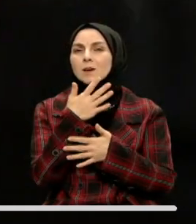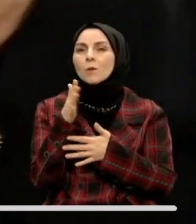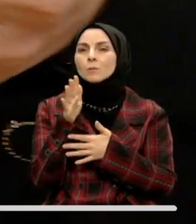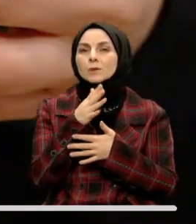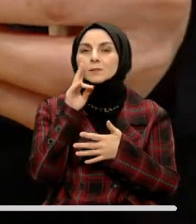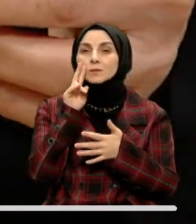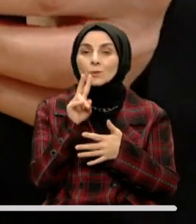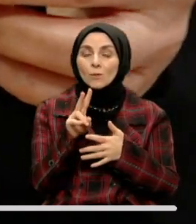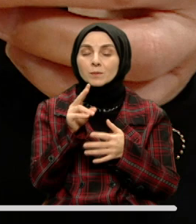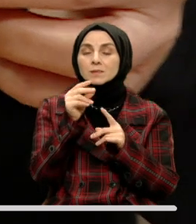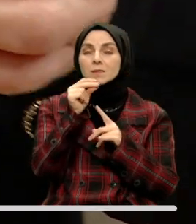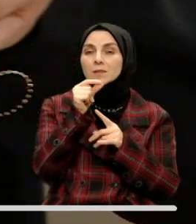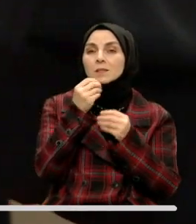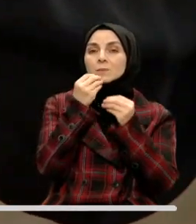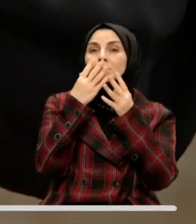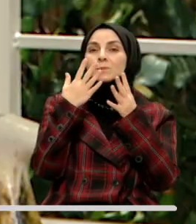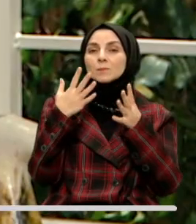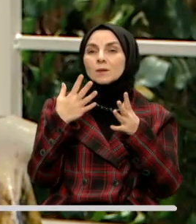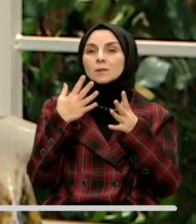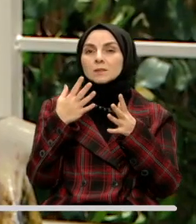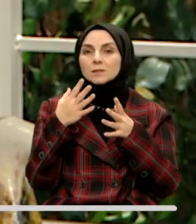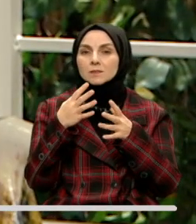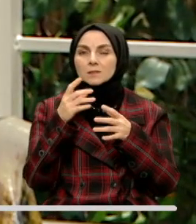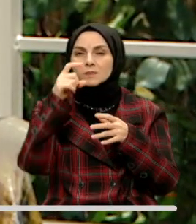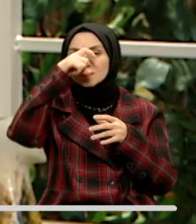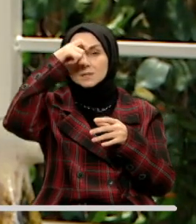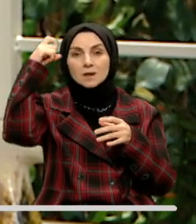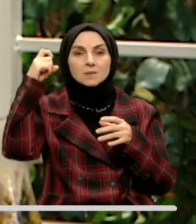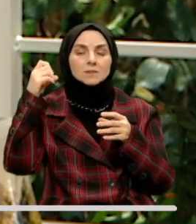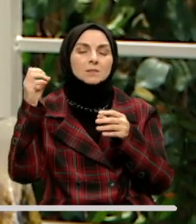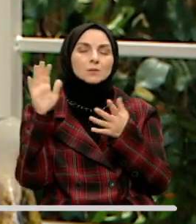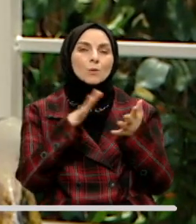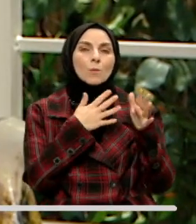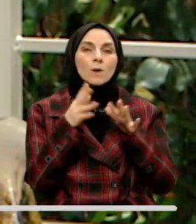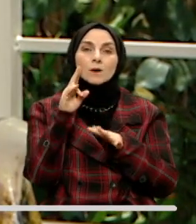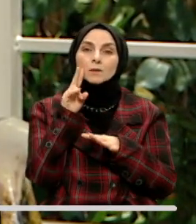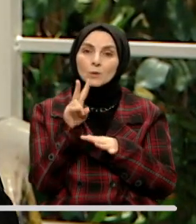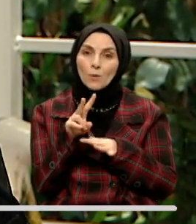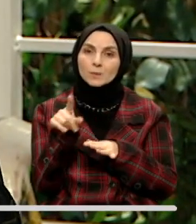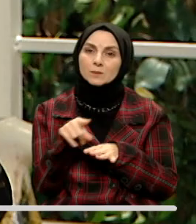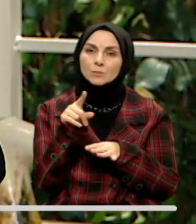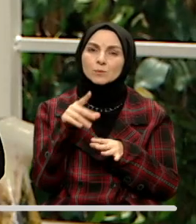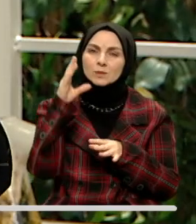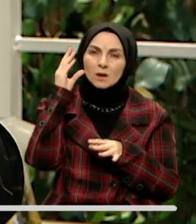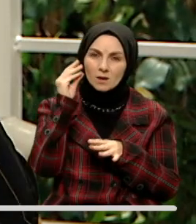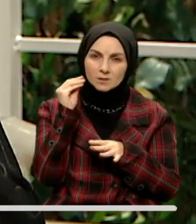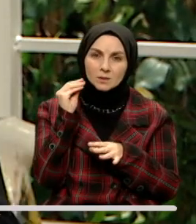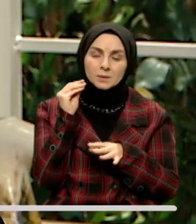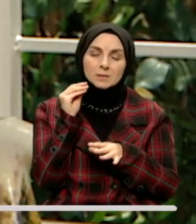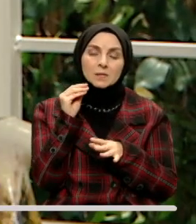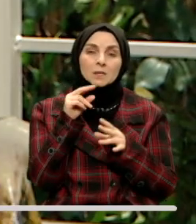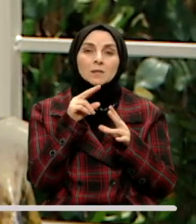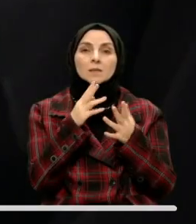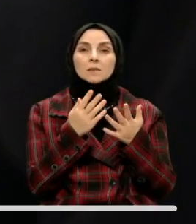fark etmesi, hayatı bir okuması, farkındalıklarını geliştirmesi, ekolojik denge için, biyoritim